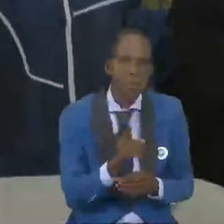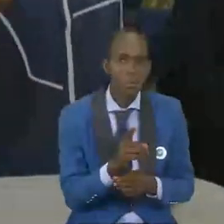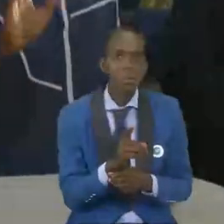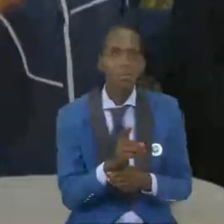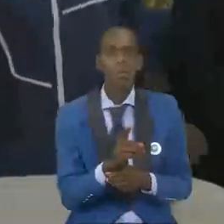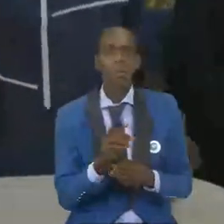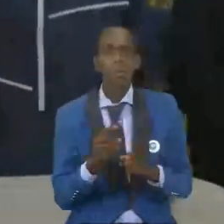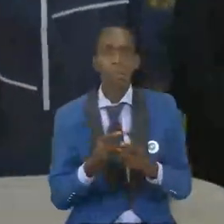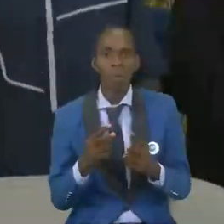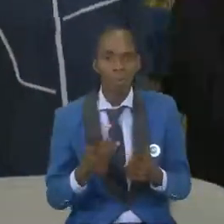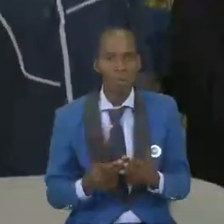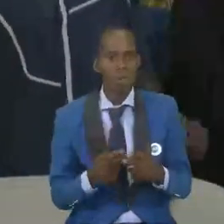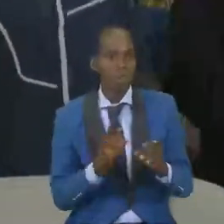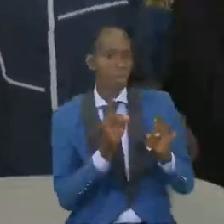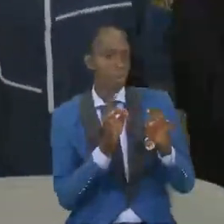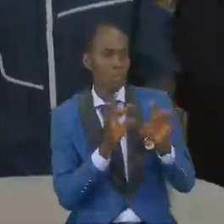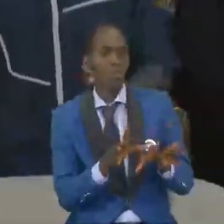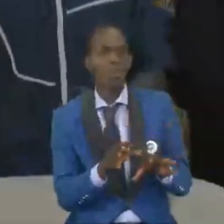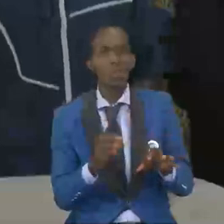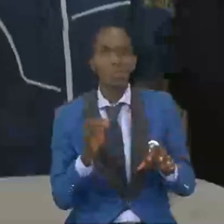prétention,